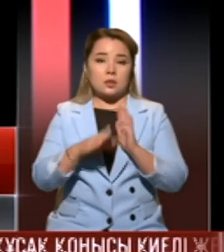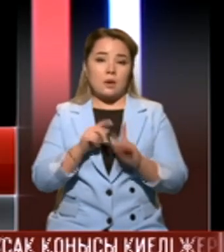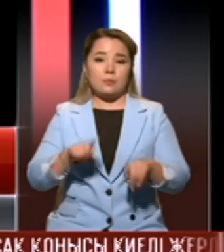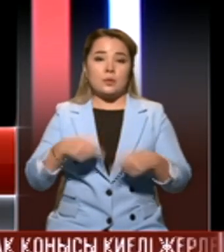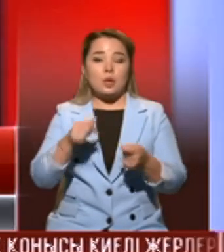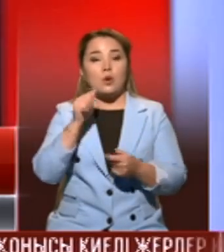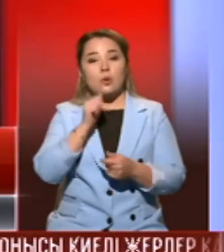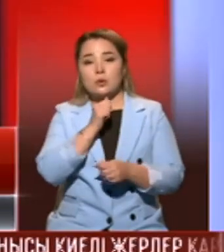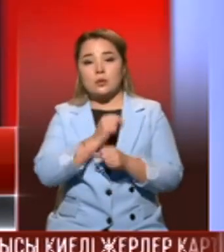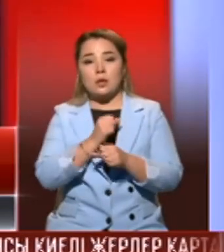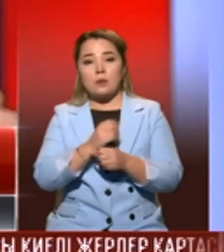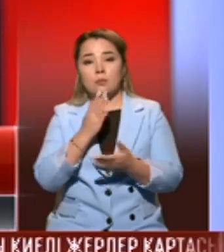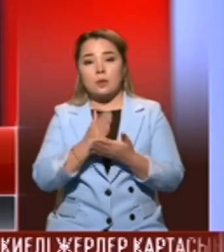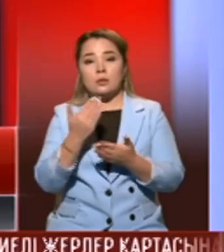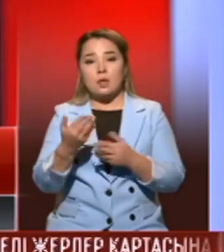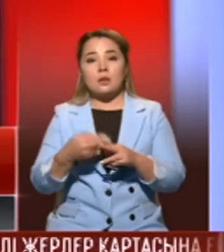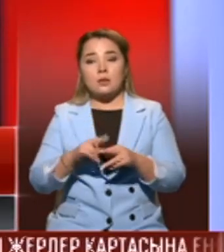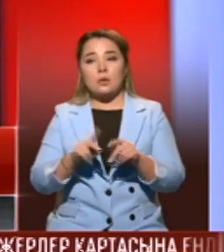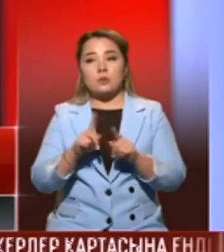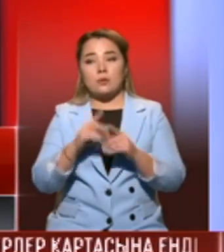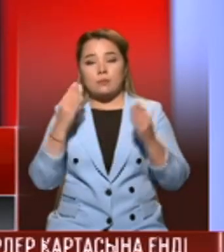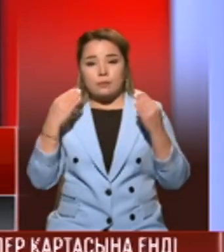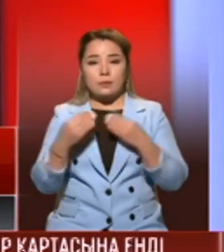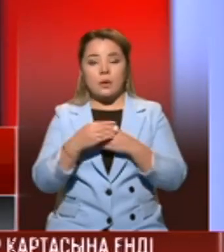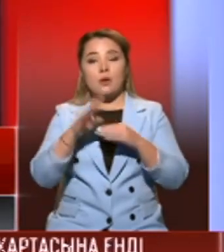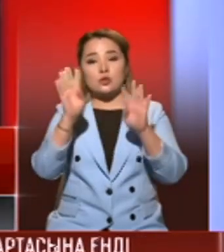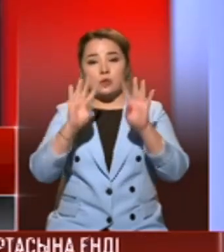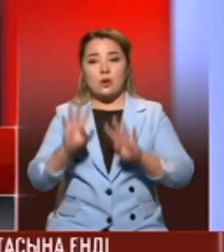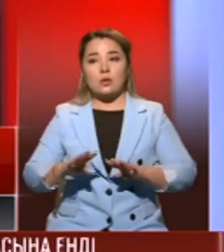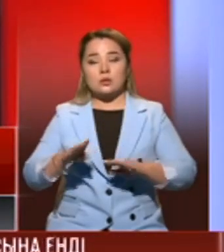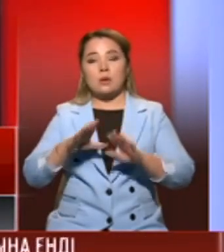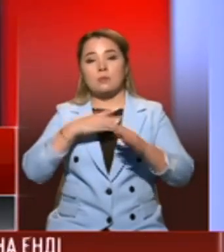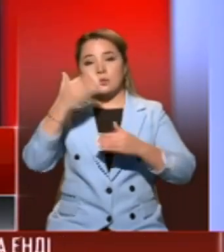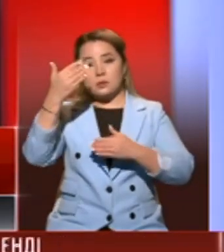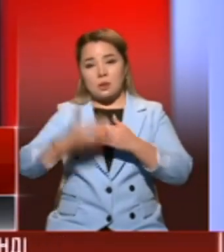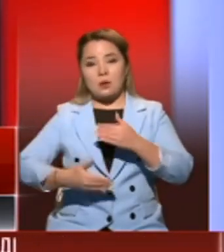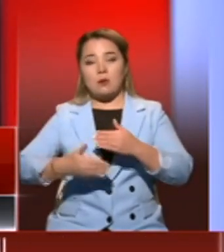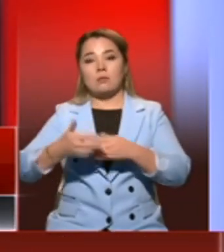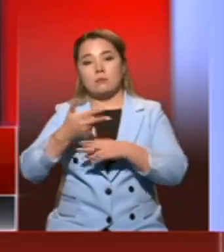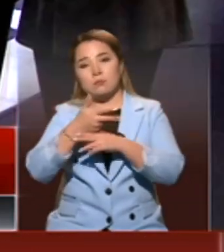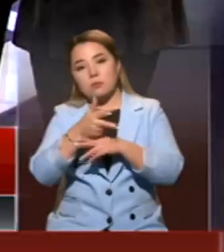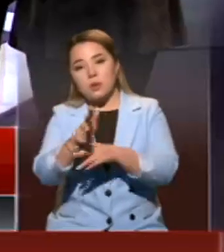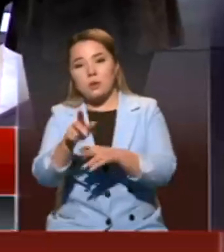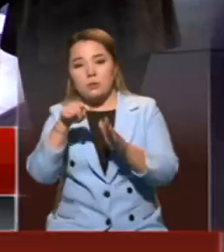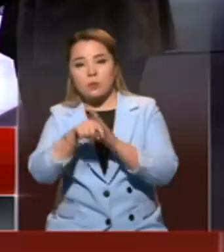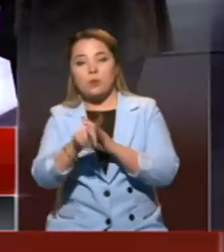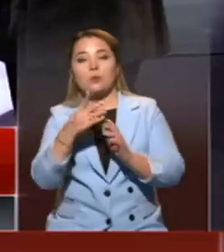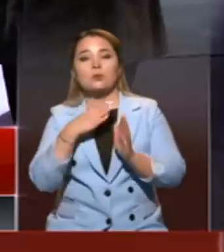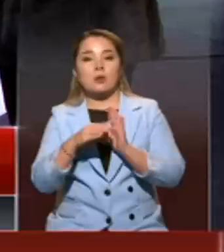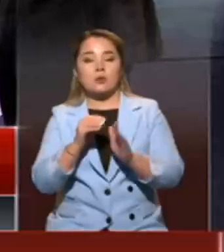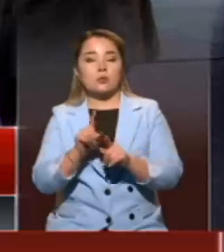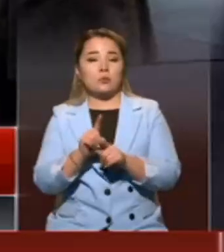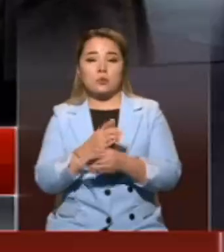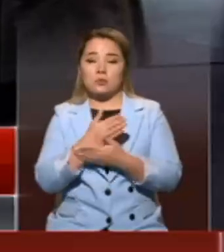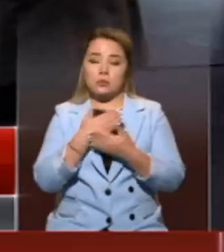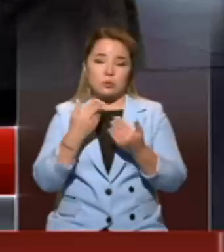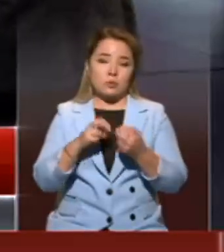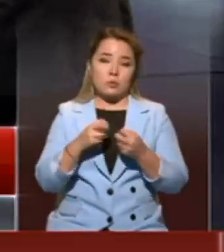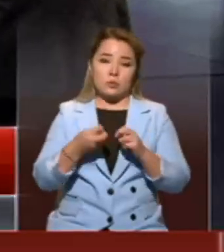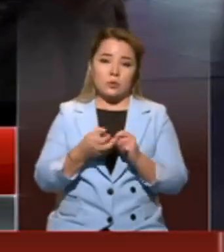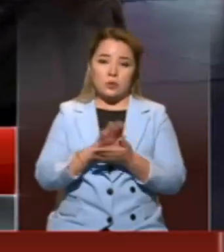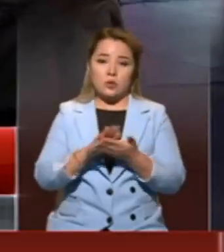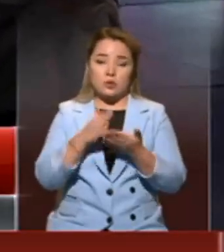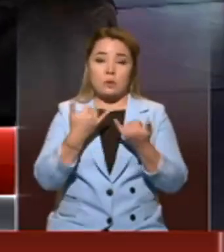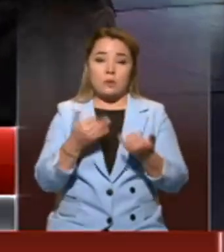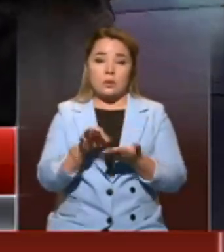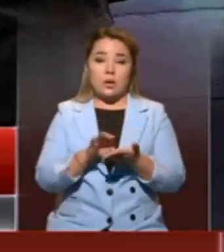ол құпиялық сақталады, өйткені ол жаңағы пердемен жауап қояды. Оның ішінде келіп камерамен бақылаушы бүйтіп түсірмейді ғой, кімге дауыс беріп жатырсың деп. Ондай мәселе жоқ. Бұл жерде мен бірдеңені